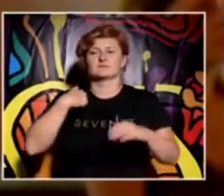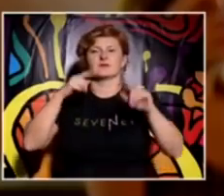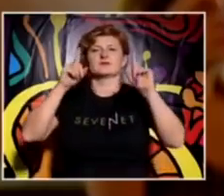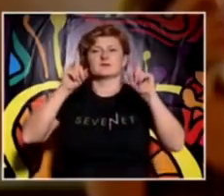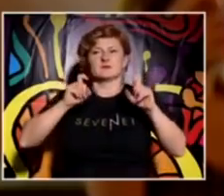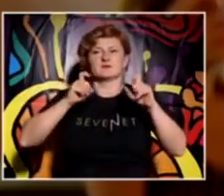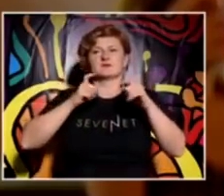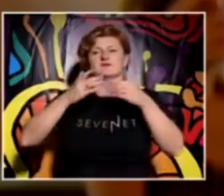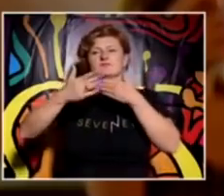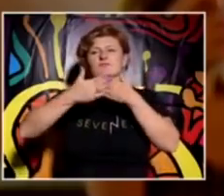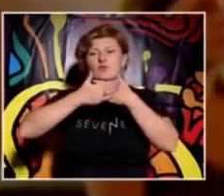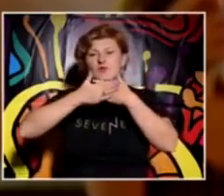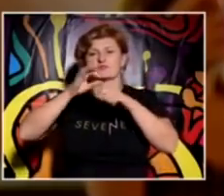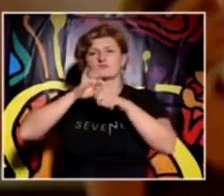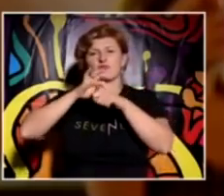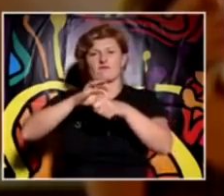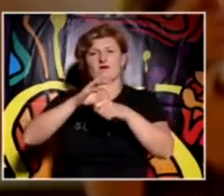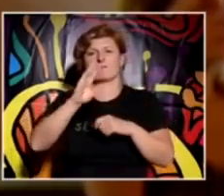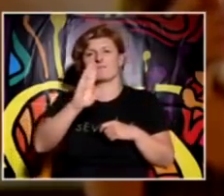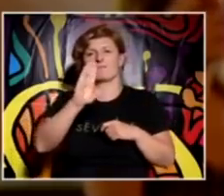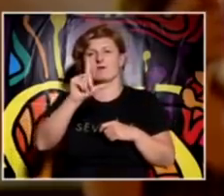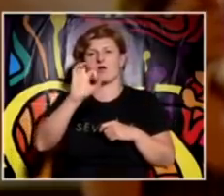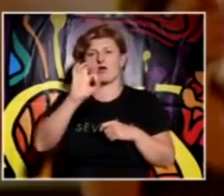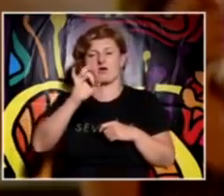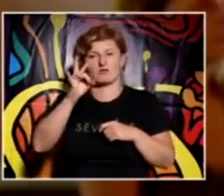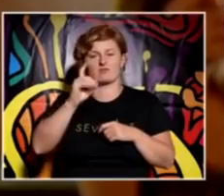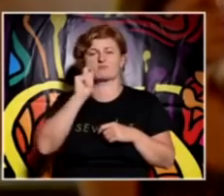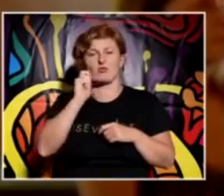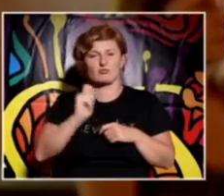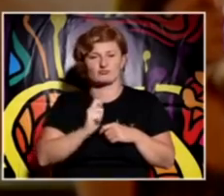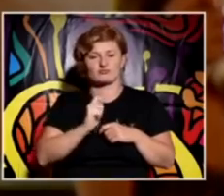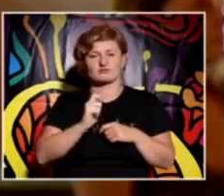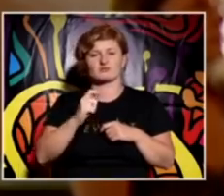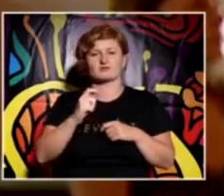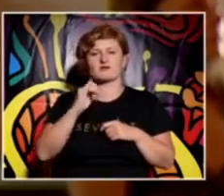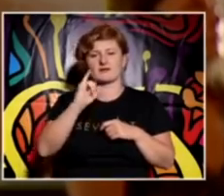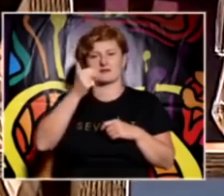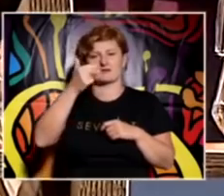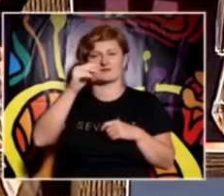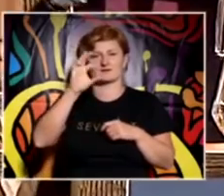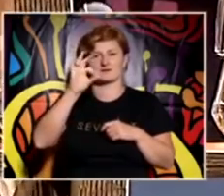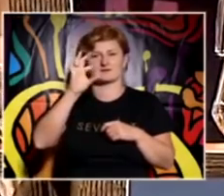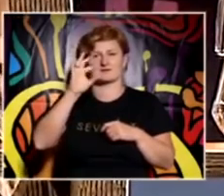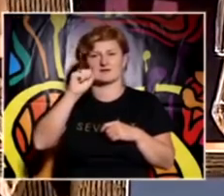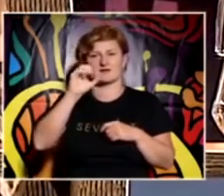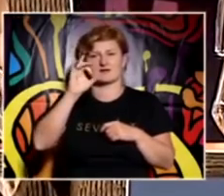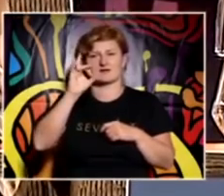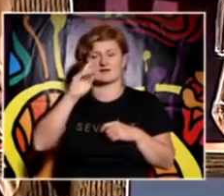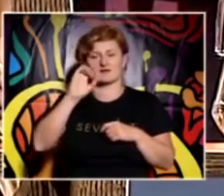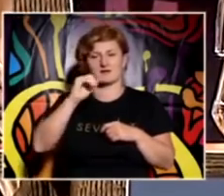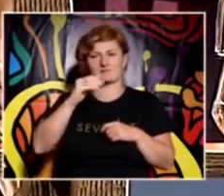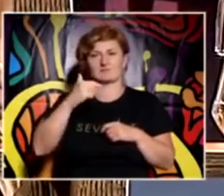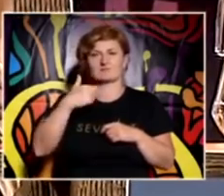mężem prowadzić bloga podróżniczego Instagrama i mam ostatnio takie przemyślenia, że będąc w